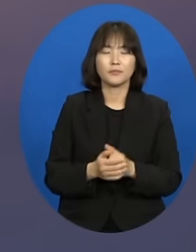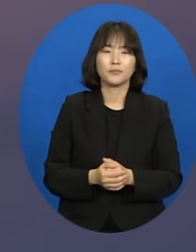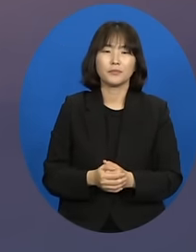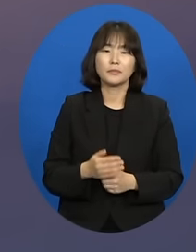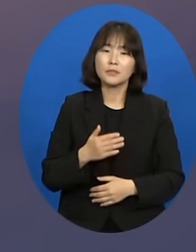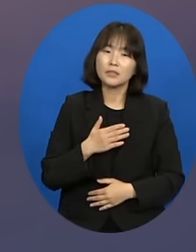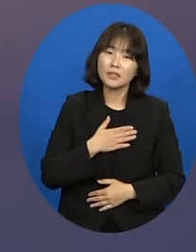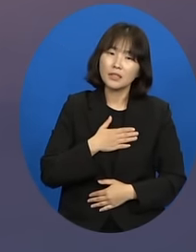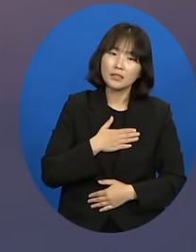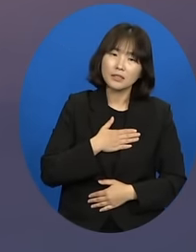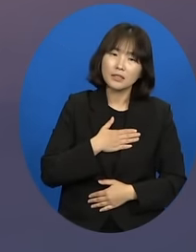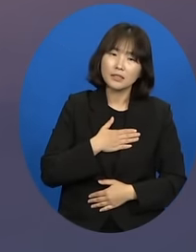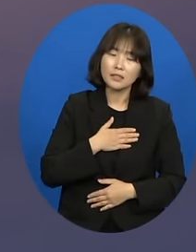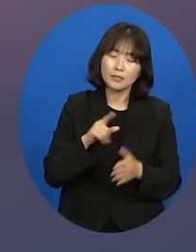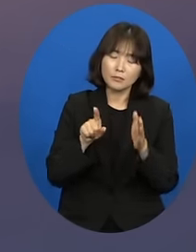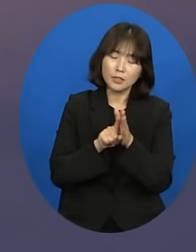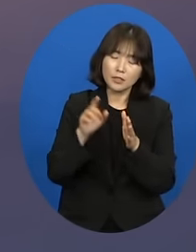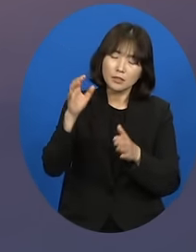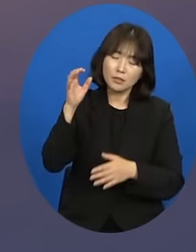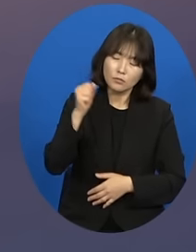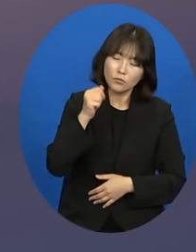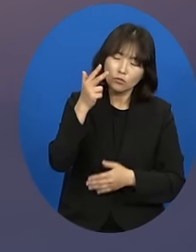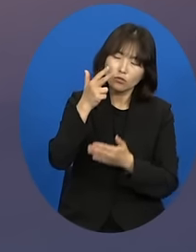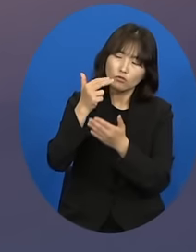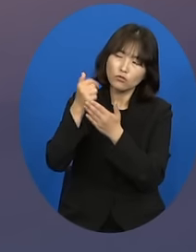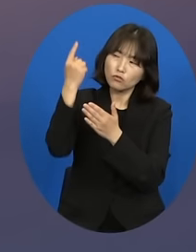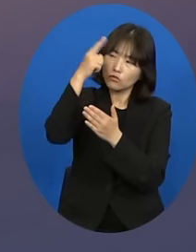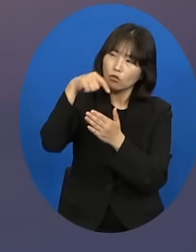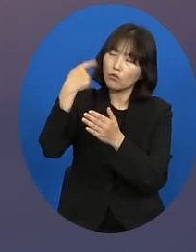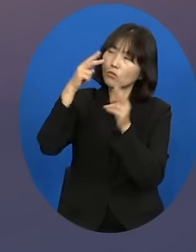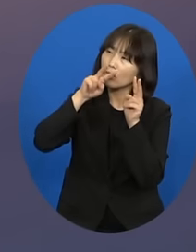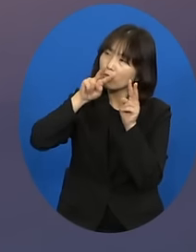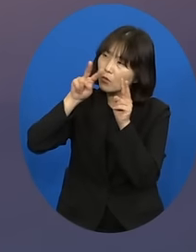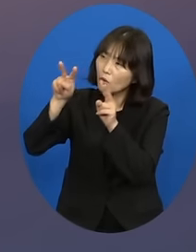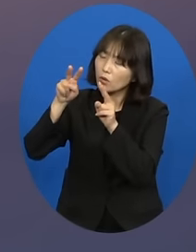믿음으로 주 얼굴 보리니. 아침에 깰 때에